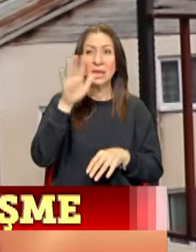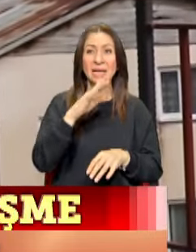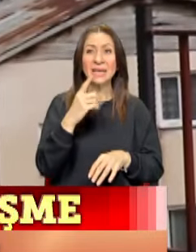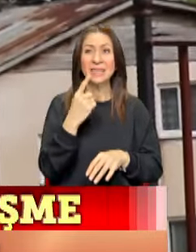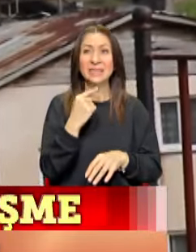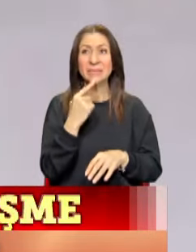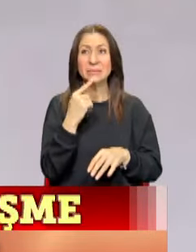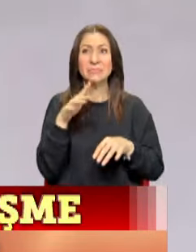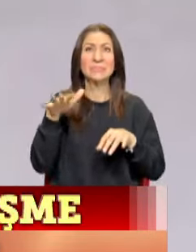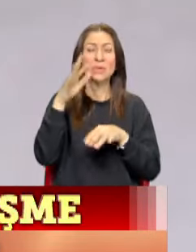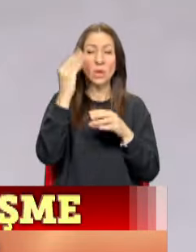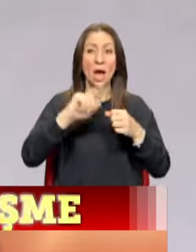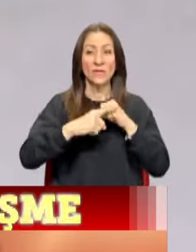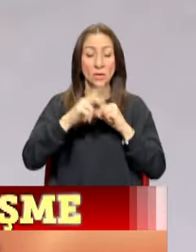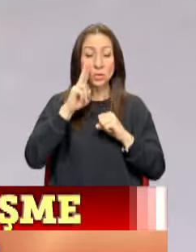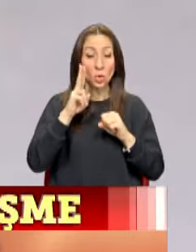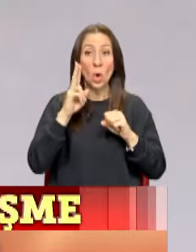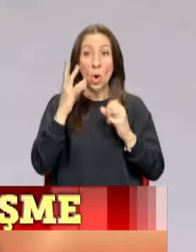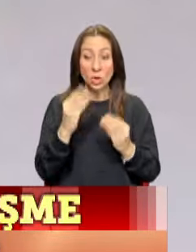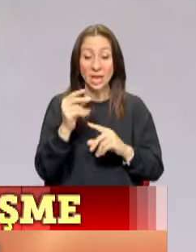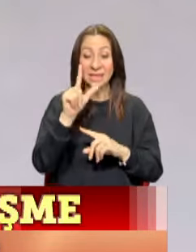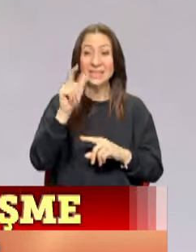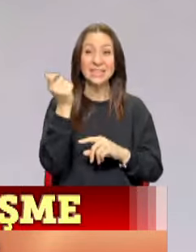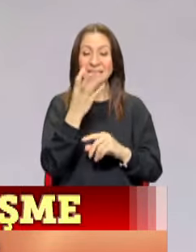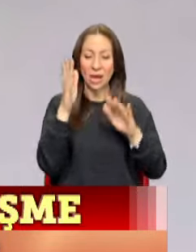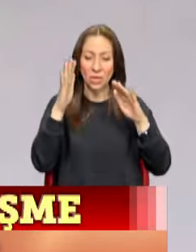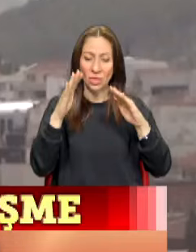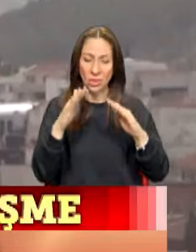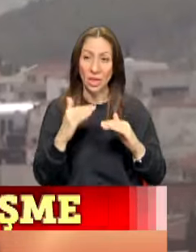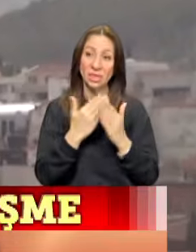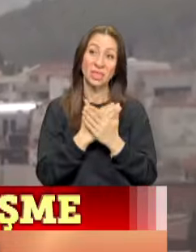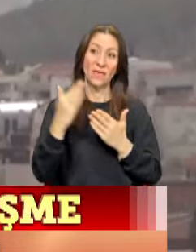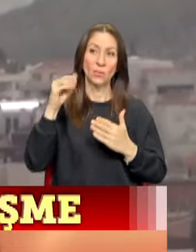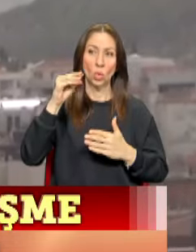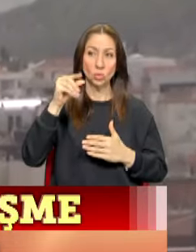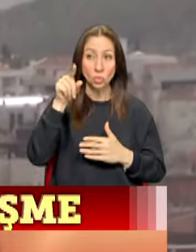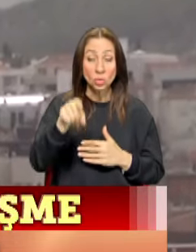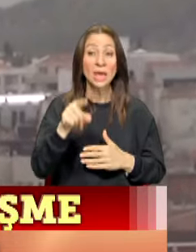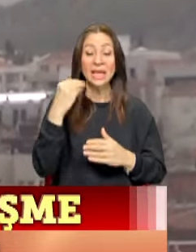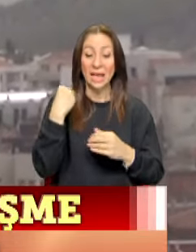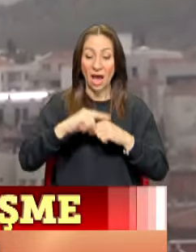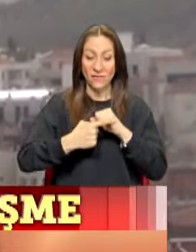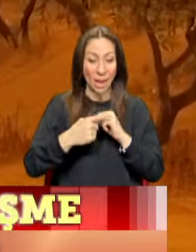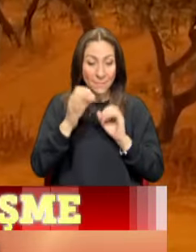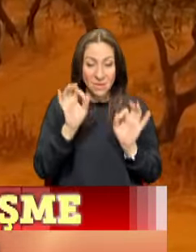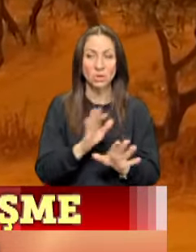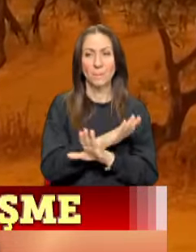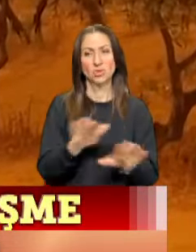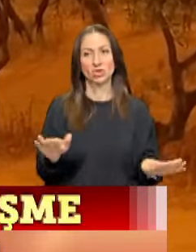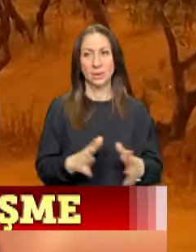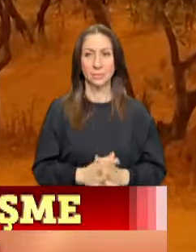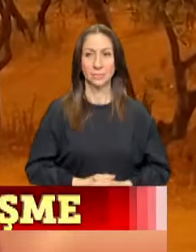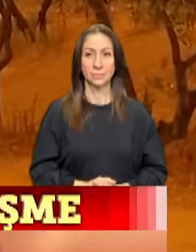kızıla boyandığını gördük. Hafta sonu etkili olduğu il sayısı azalarak devam edecek toz taşınımı. Yeni haftada biteceği öngörülüyor.